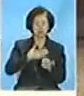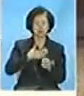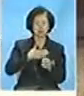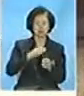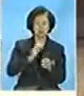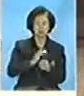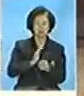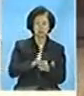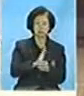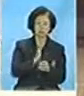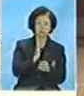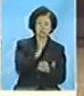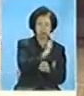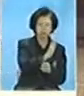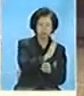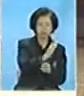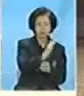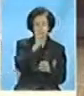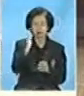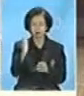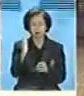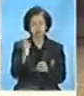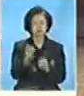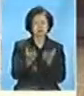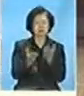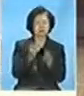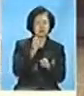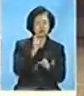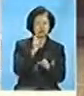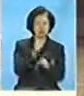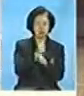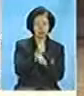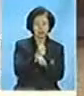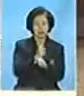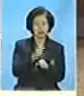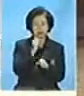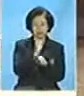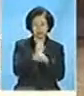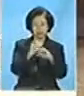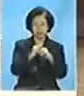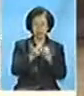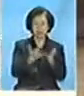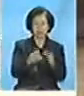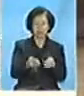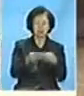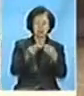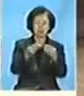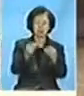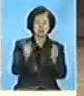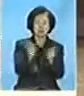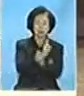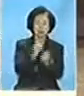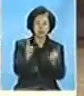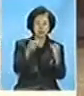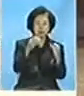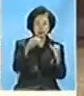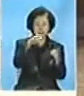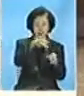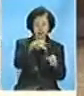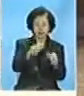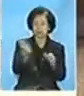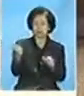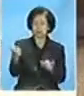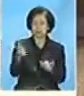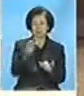งที่ผมกำลังคิดและจะต้องทำก็คือว่าทำอย่างไรที่จะให้สังคมหน่วยงานอื่นได้เห็นว่าเ